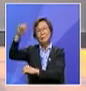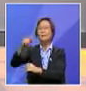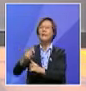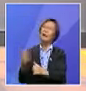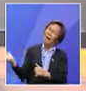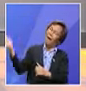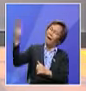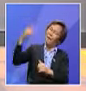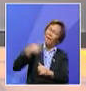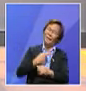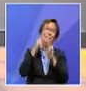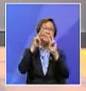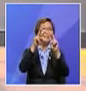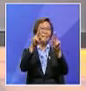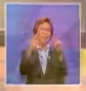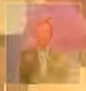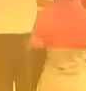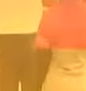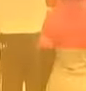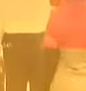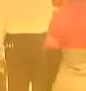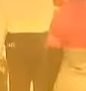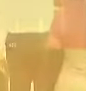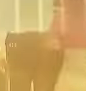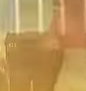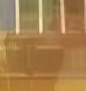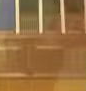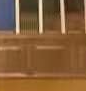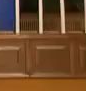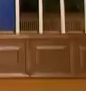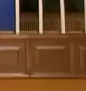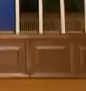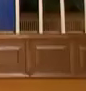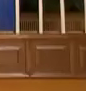kita saksikan. Kita merdeka.